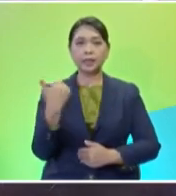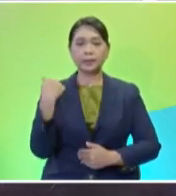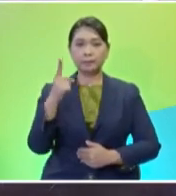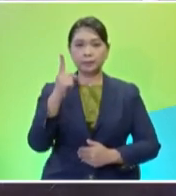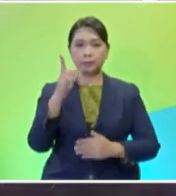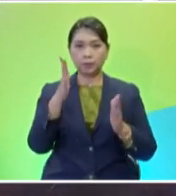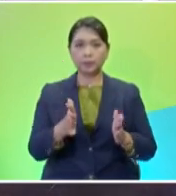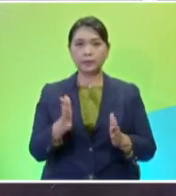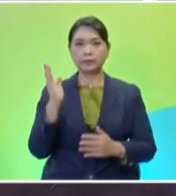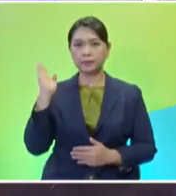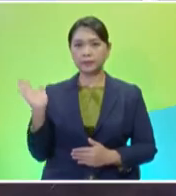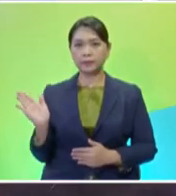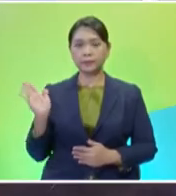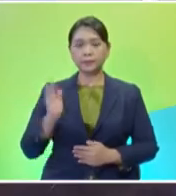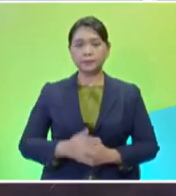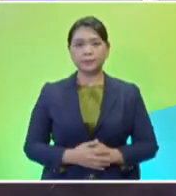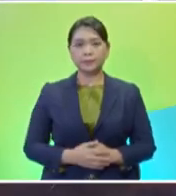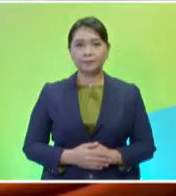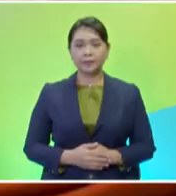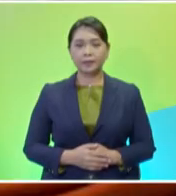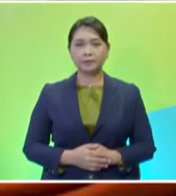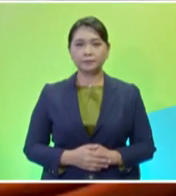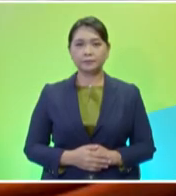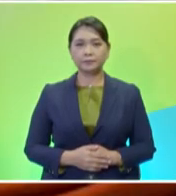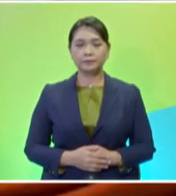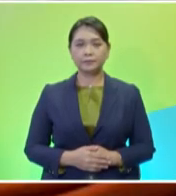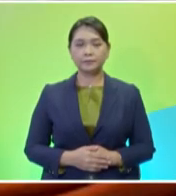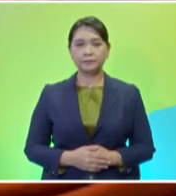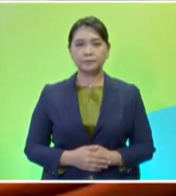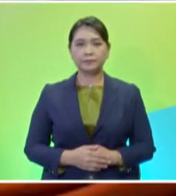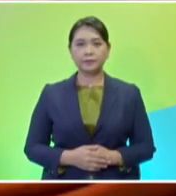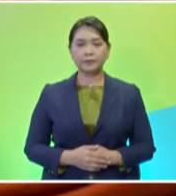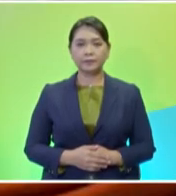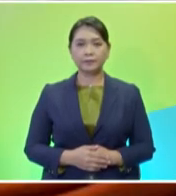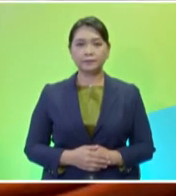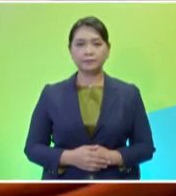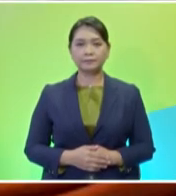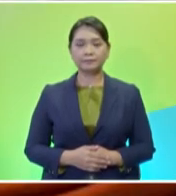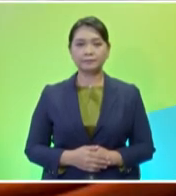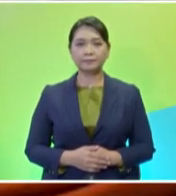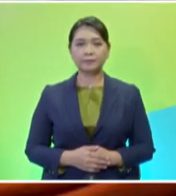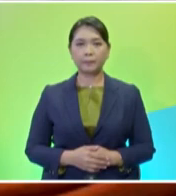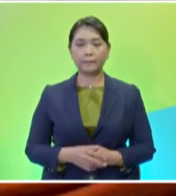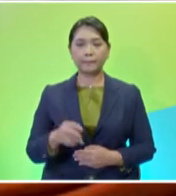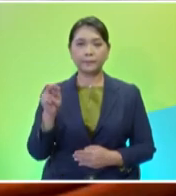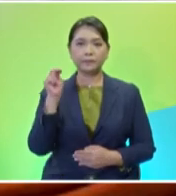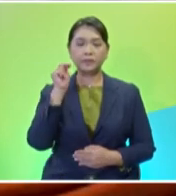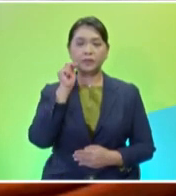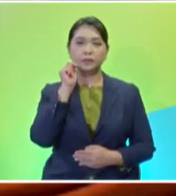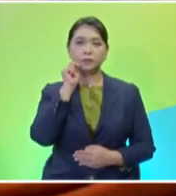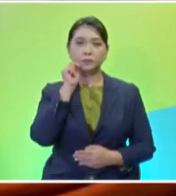murid yang pertama Nur Azra Ilana binti Muhammad Azrul Hai Azra bersama